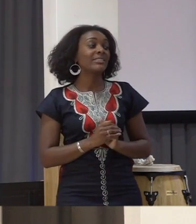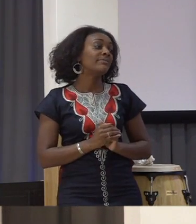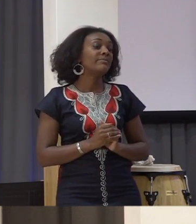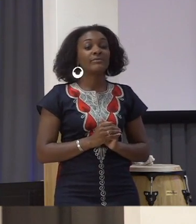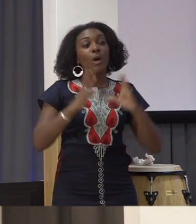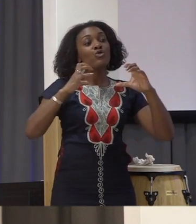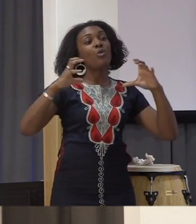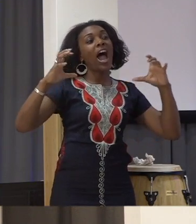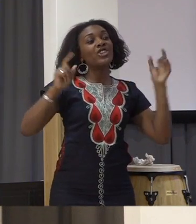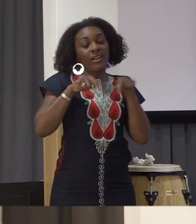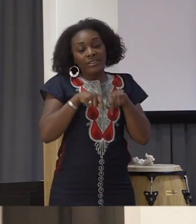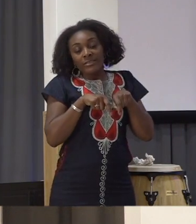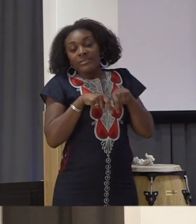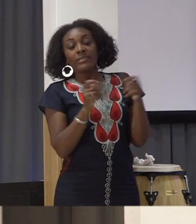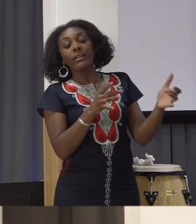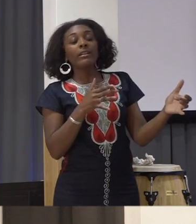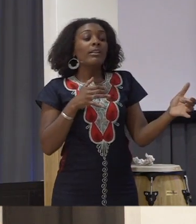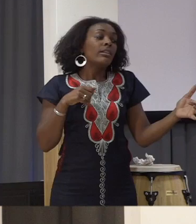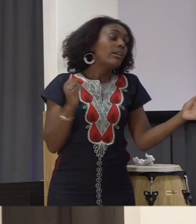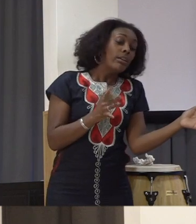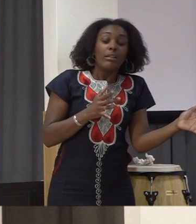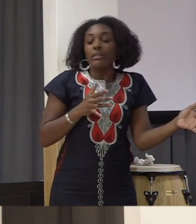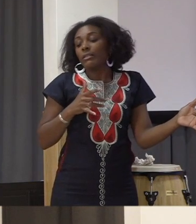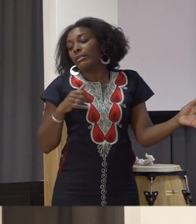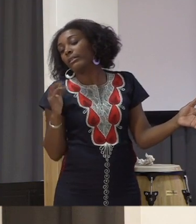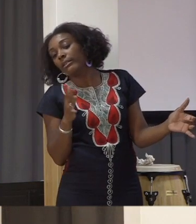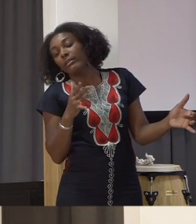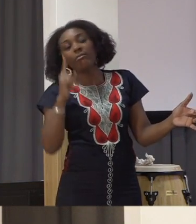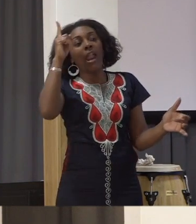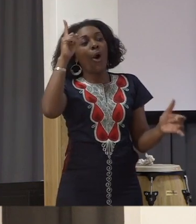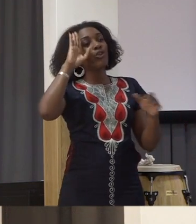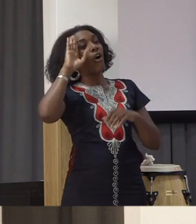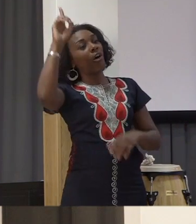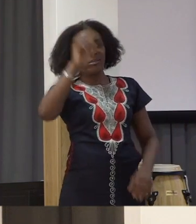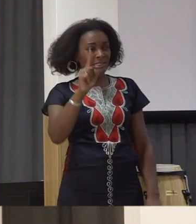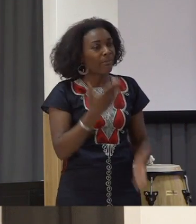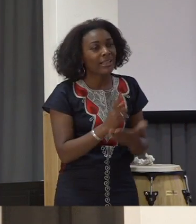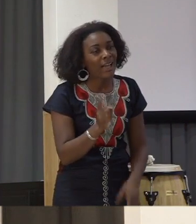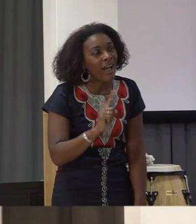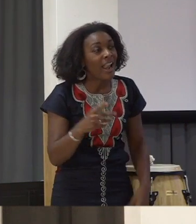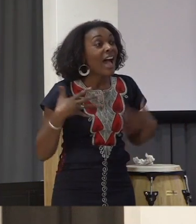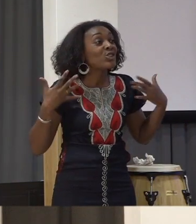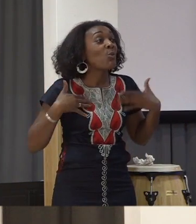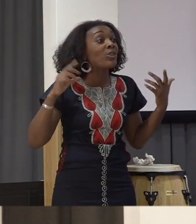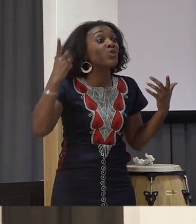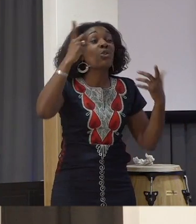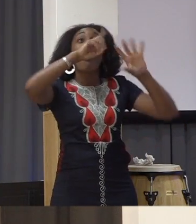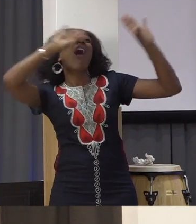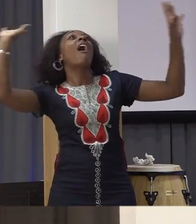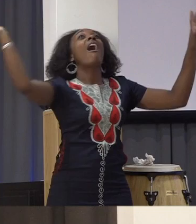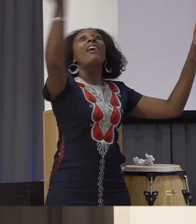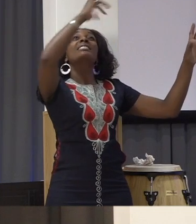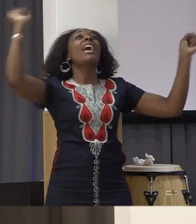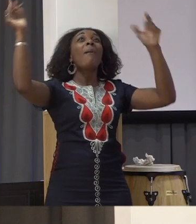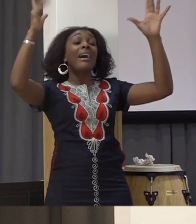son nuage, avec sa harpe, dans un silence pas possible. Non, la joie de Dieu remplit le ciel.